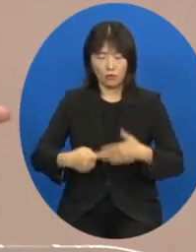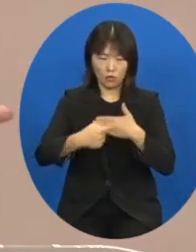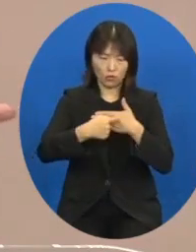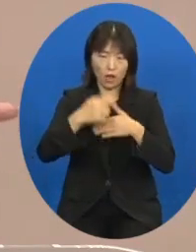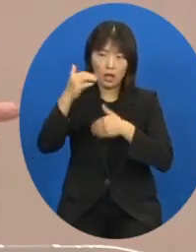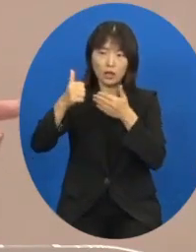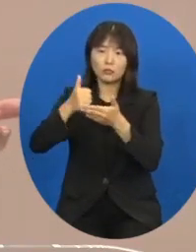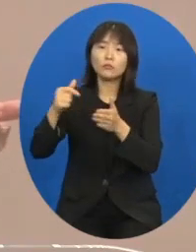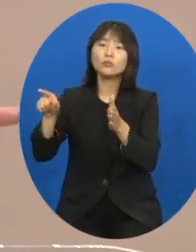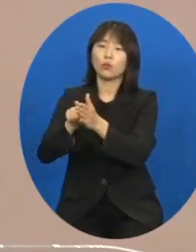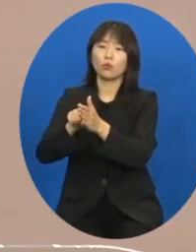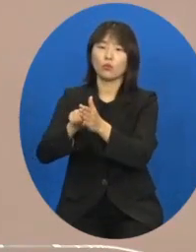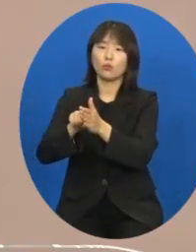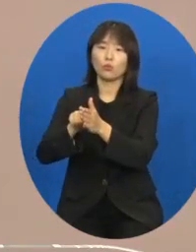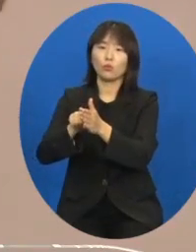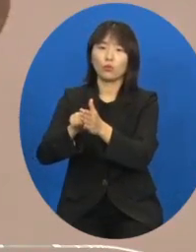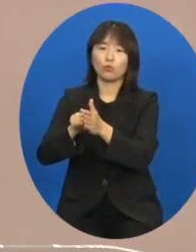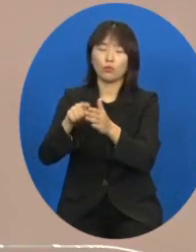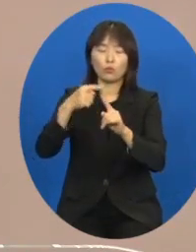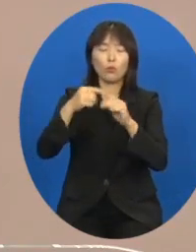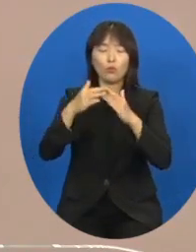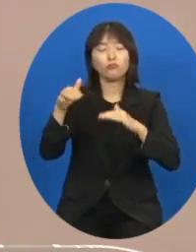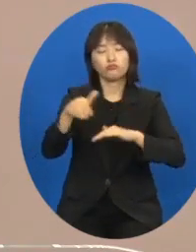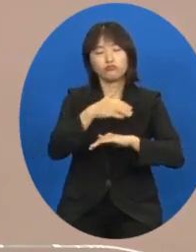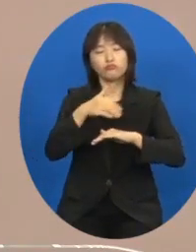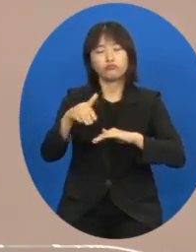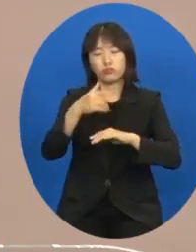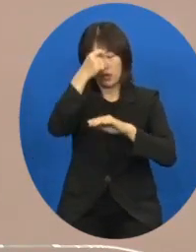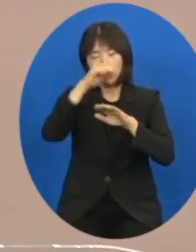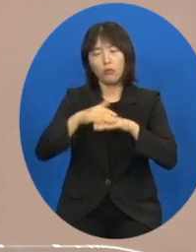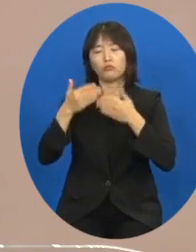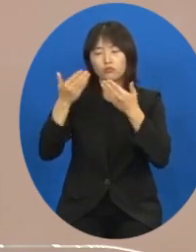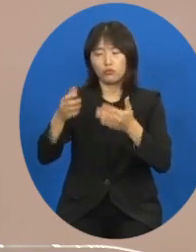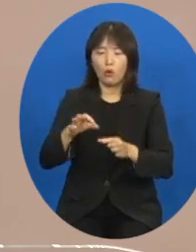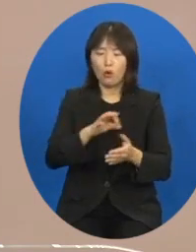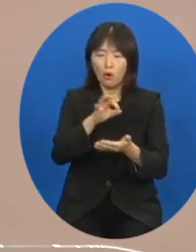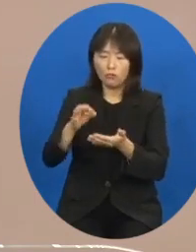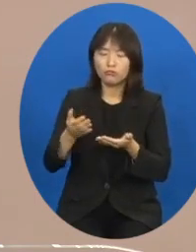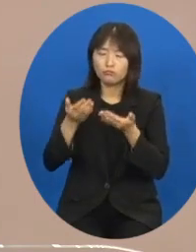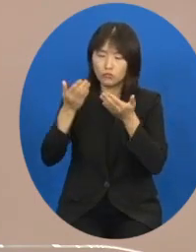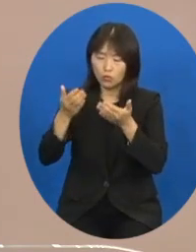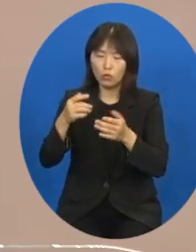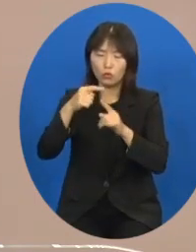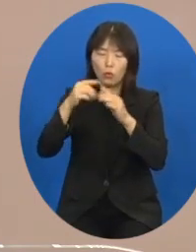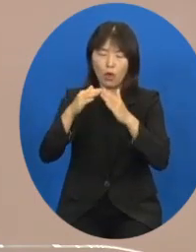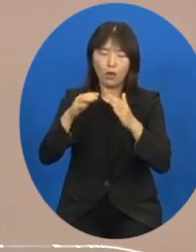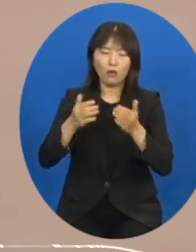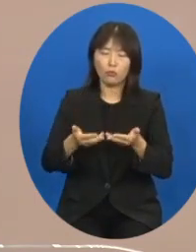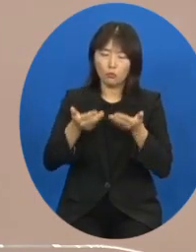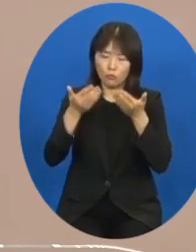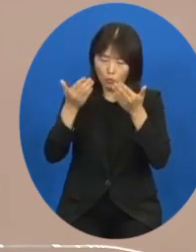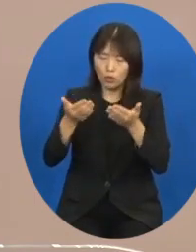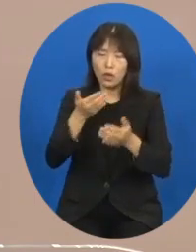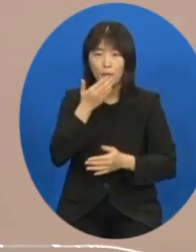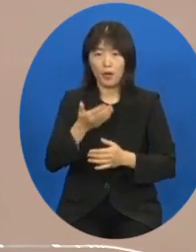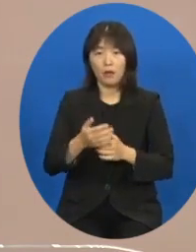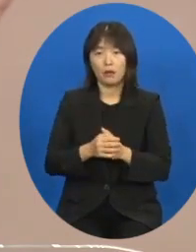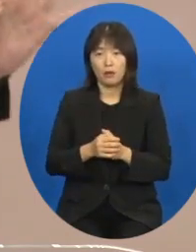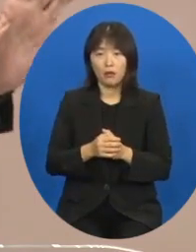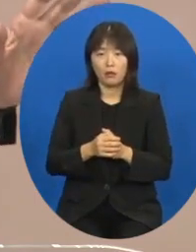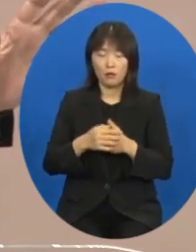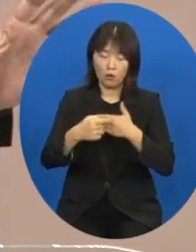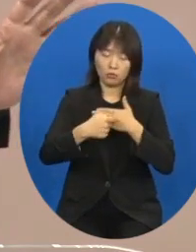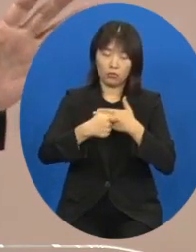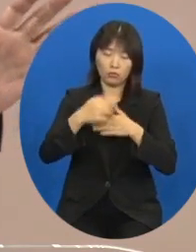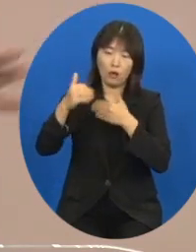하나님을 믿어요. 교회도 나오고 예배도 드리고 헌금도 하고 교회 봉사도 하고 겉으로는